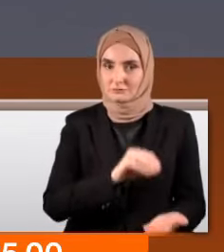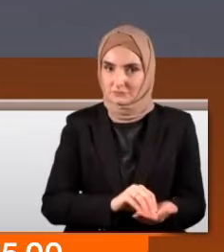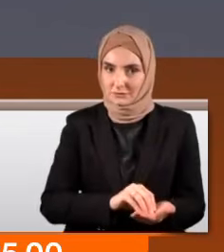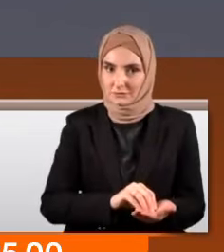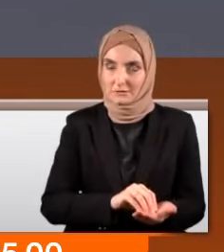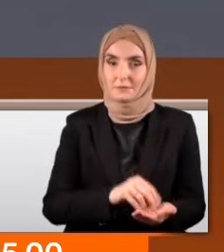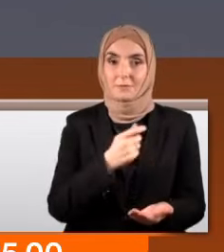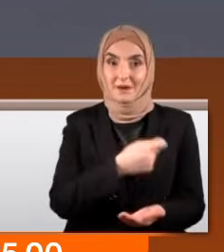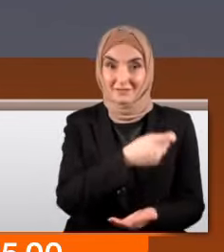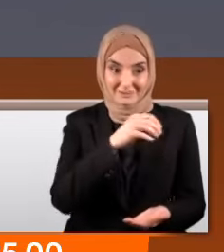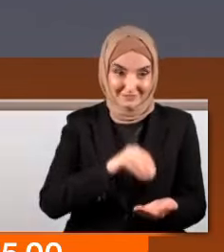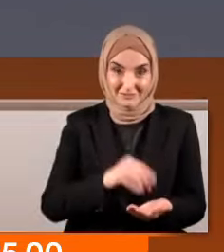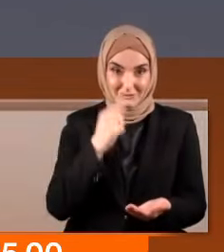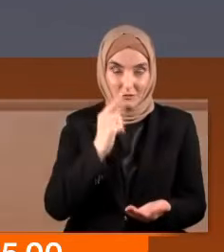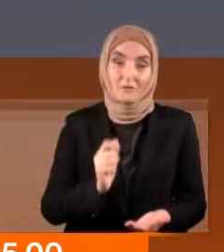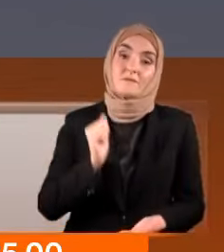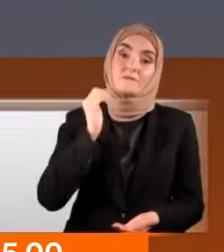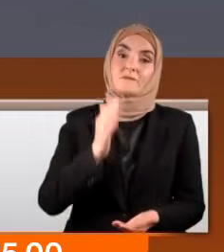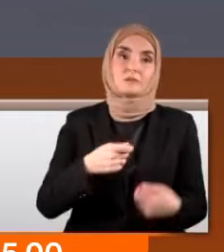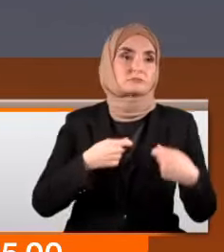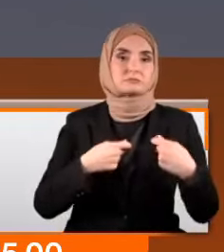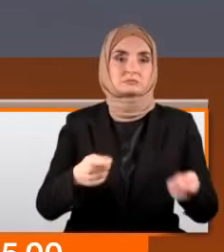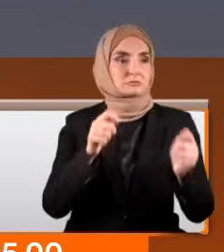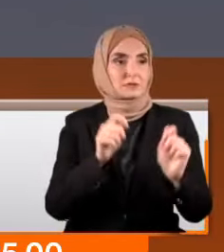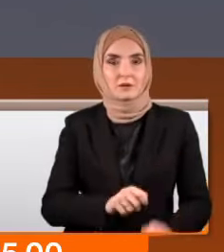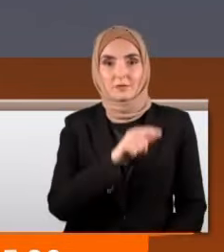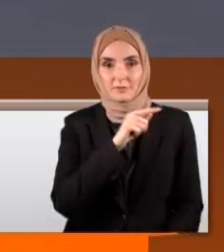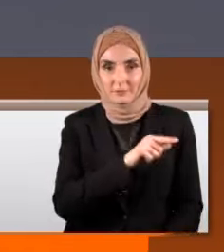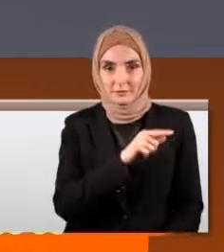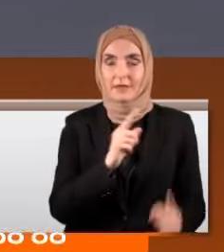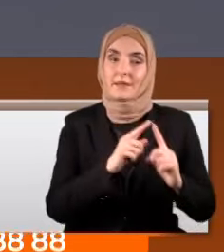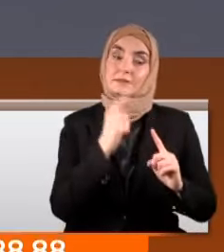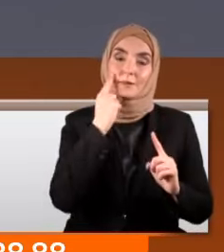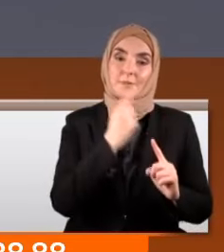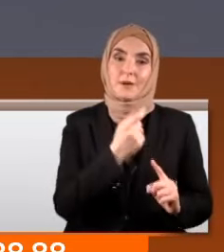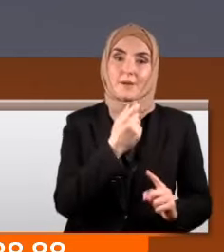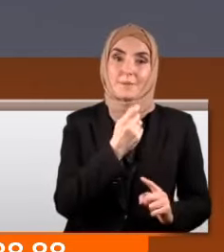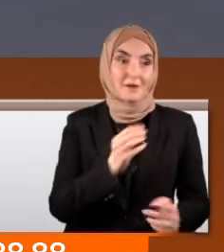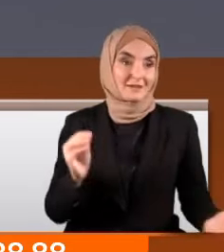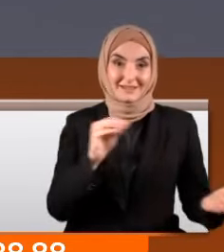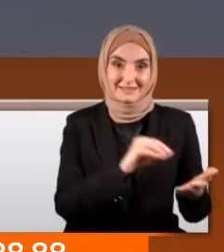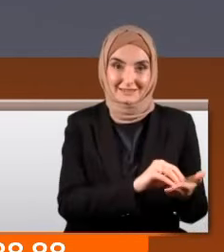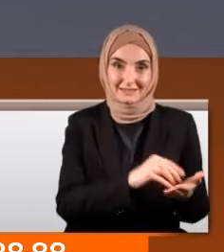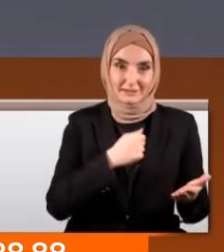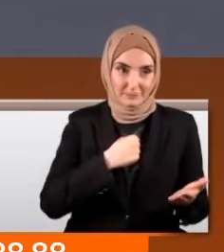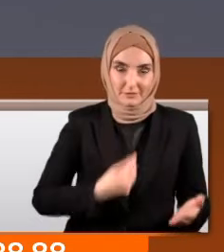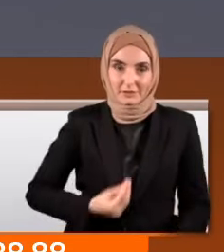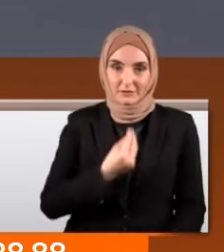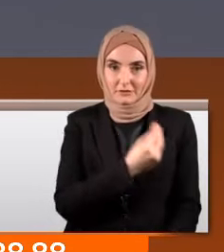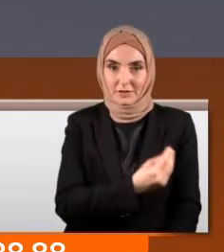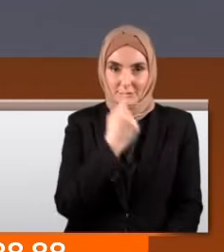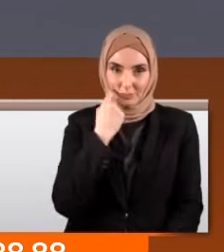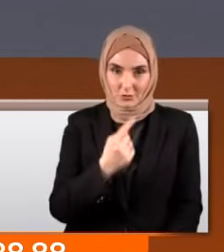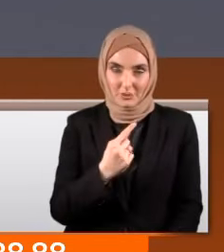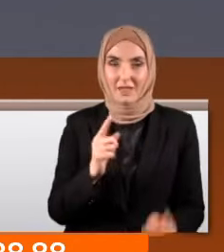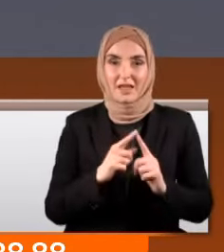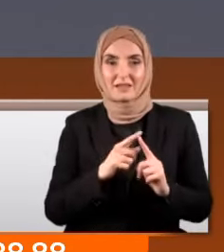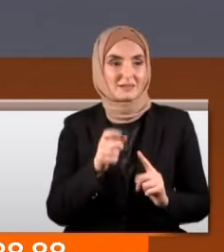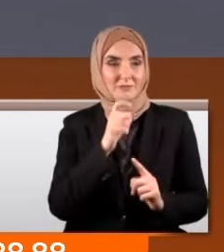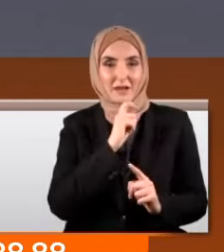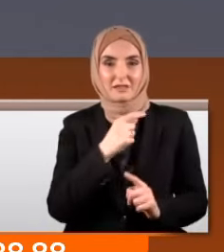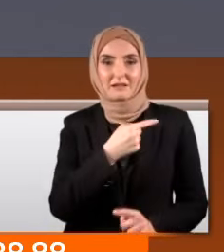oldu. Hocanın hesabına bakılsın. Gelen para benden gelmiştir. Hoca hesabındaki açık için Bodrum'daki villasını satacaktı. Ancak o